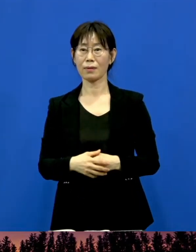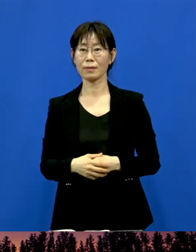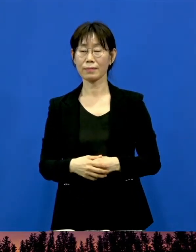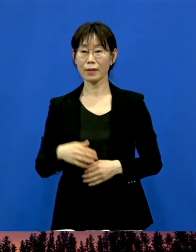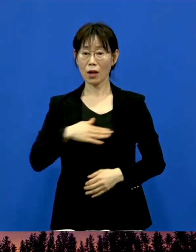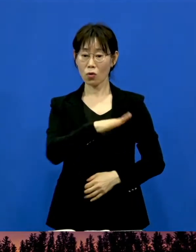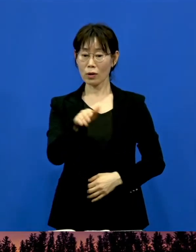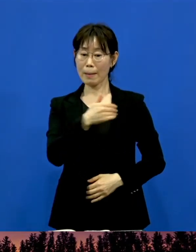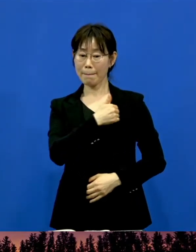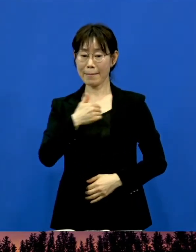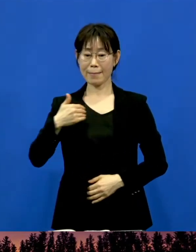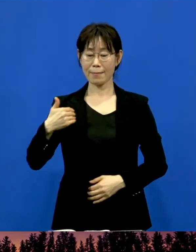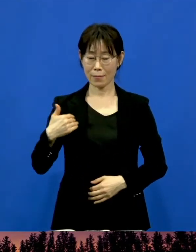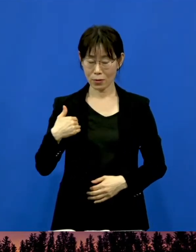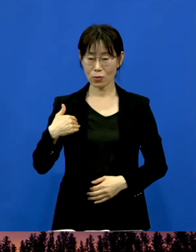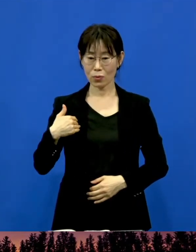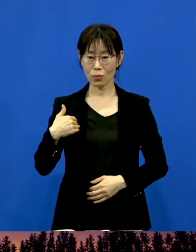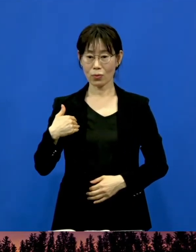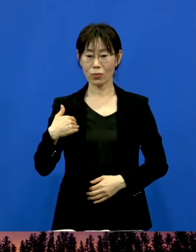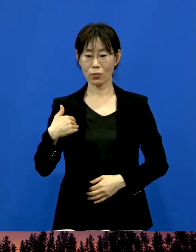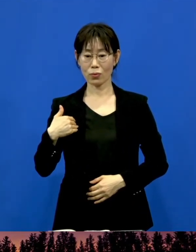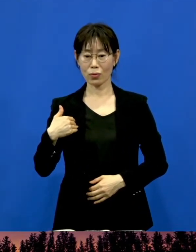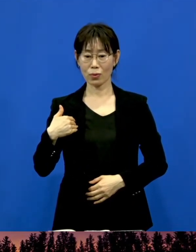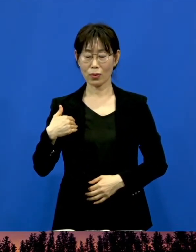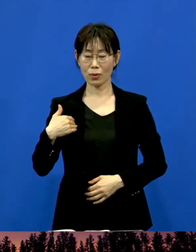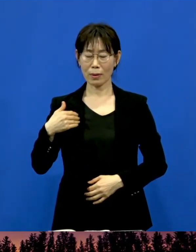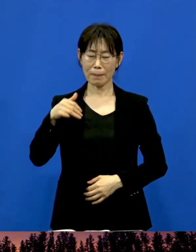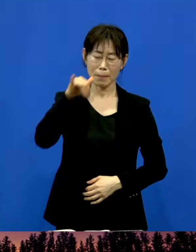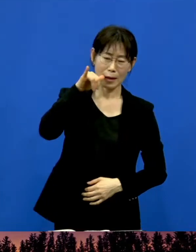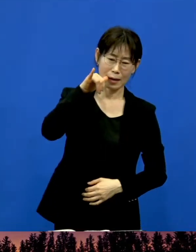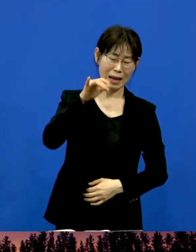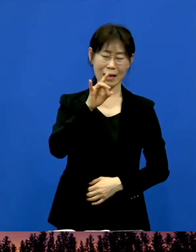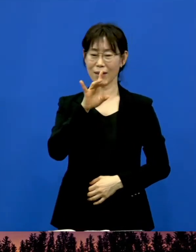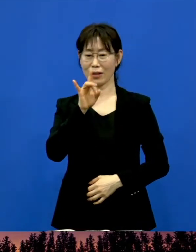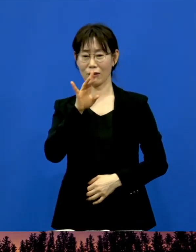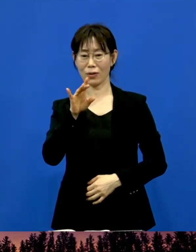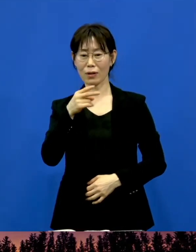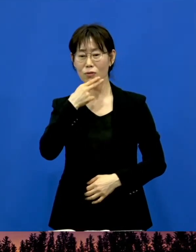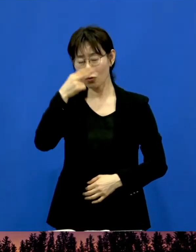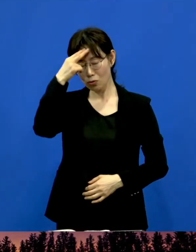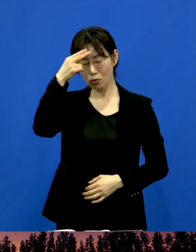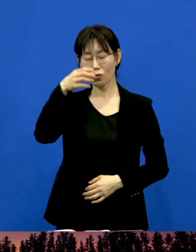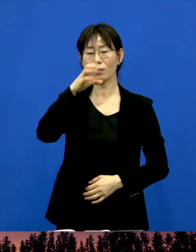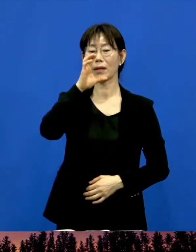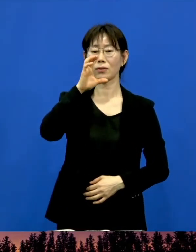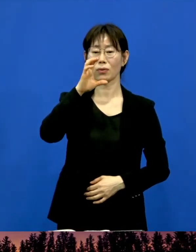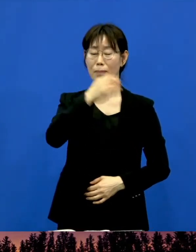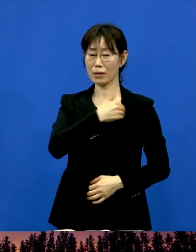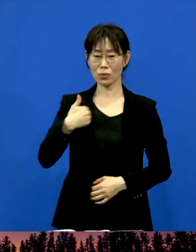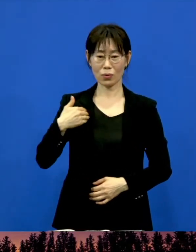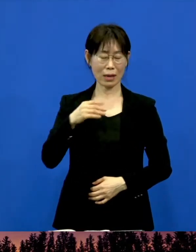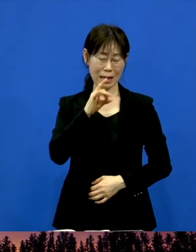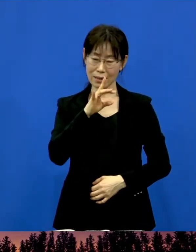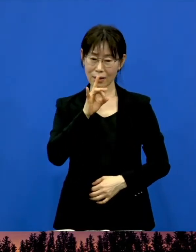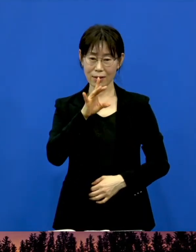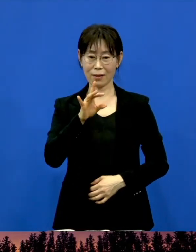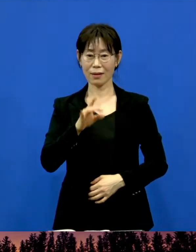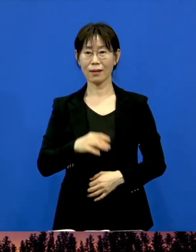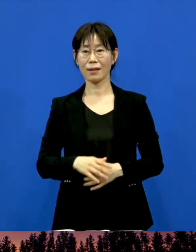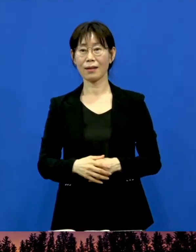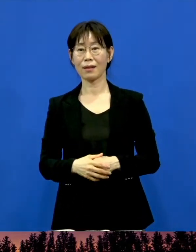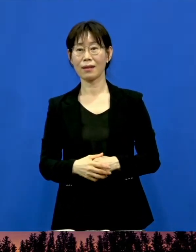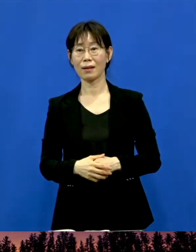우리를 만족시키는 게 해주겠다고 유혹하는 것들이 우리 주변에 너무 많아. 그래서 강도를 높이는